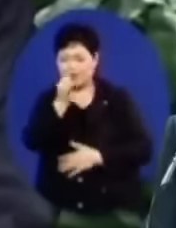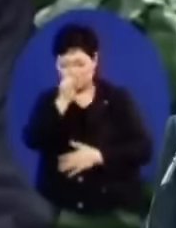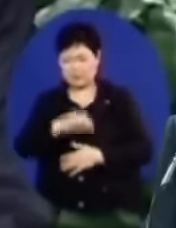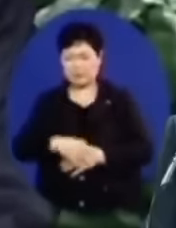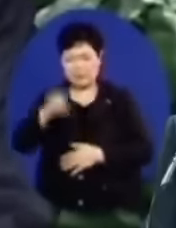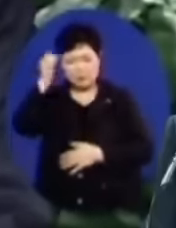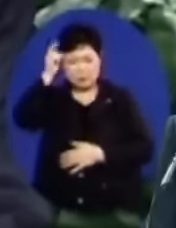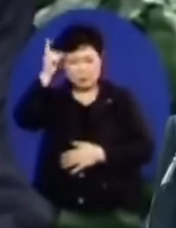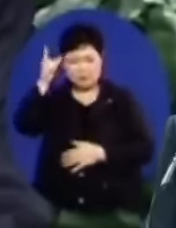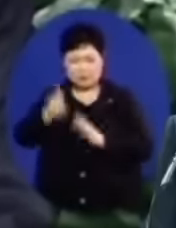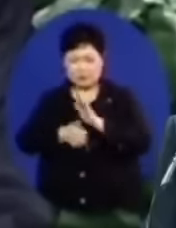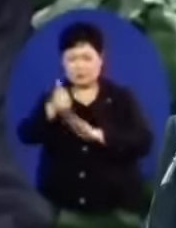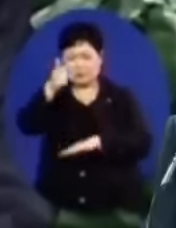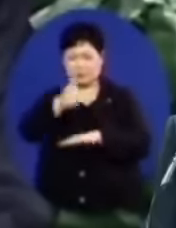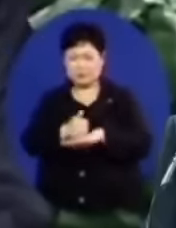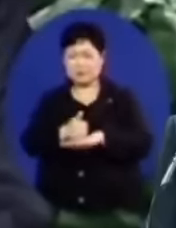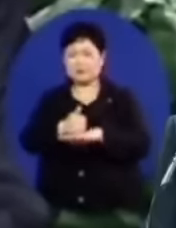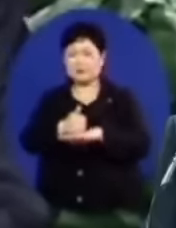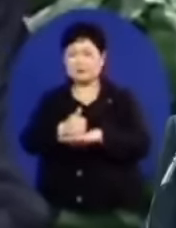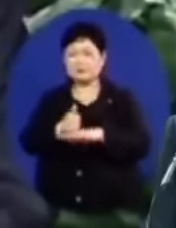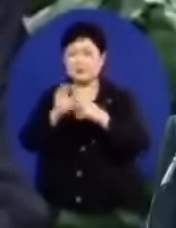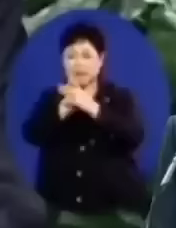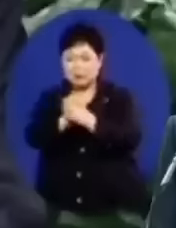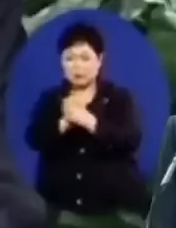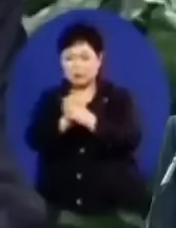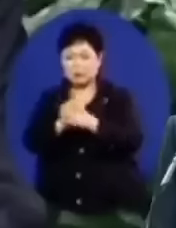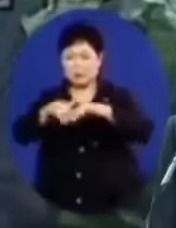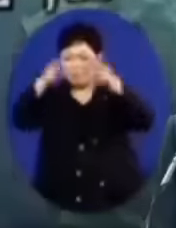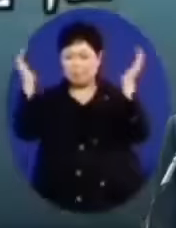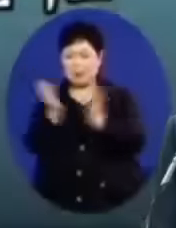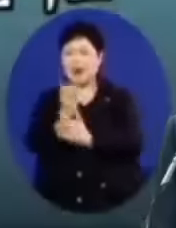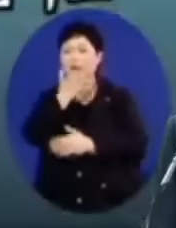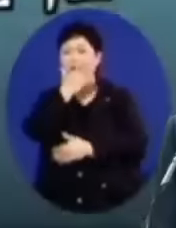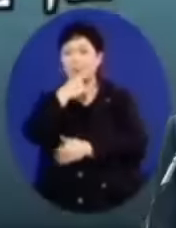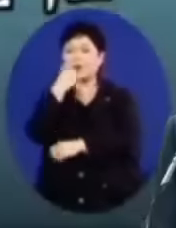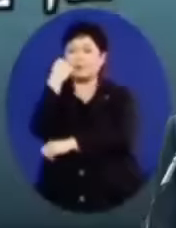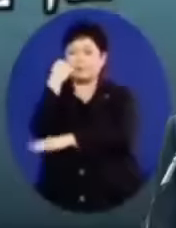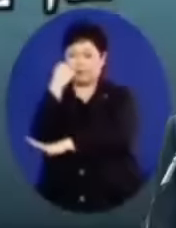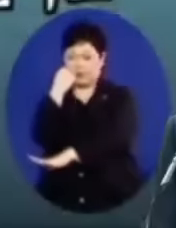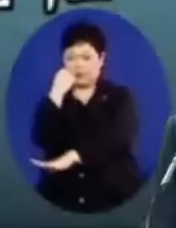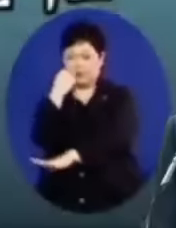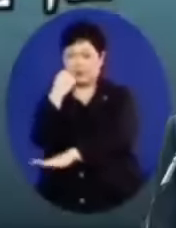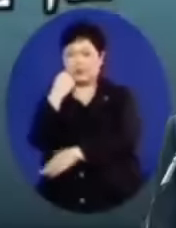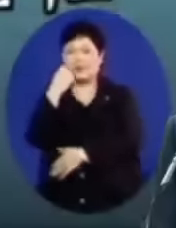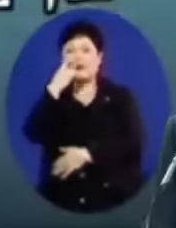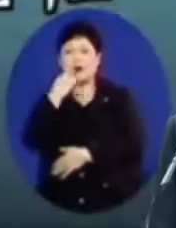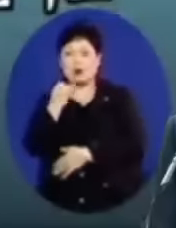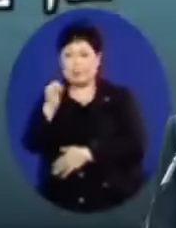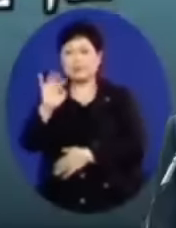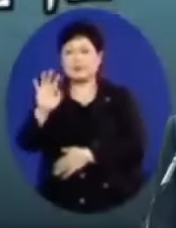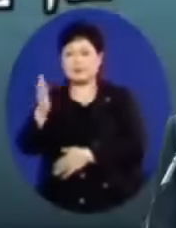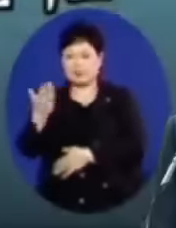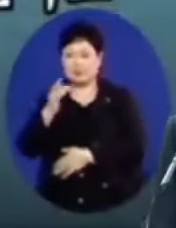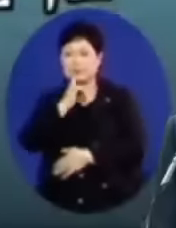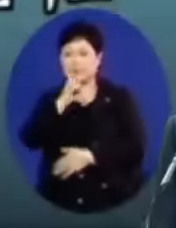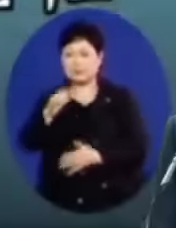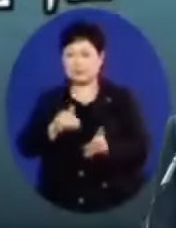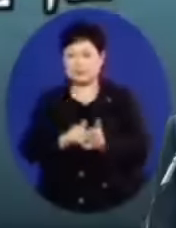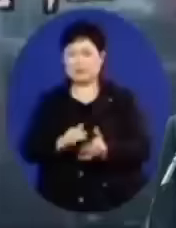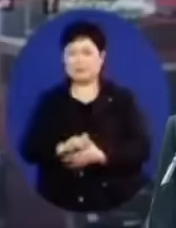위대한 설교가였던 크리스토스톰은 기도는 만복의 뿌리이자 근원이기 어머니라고